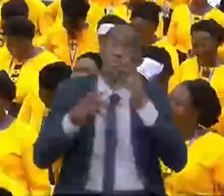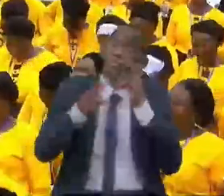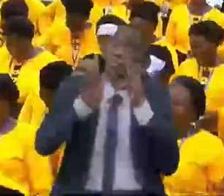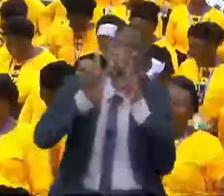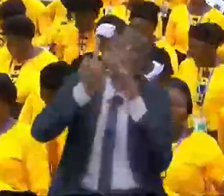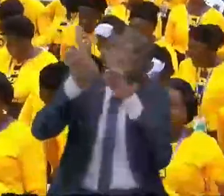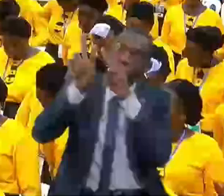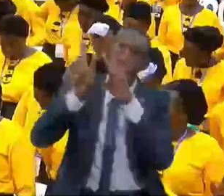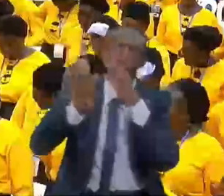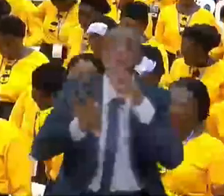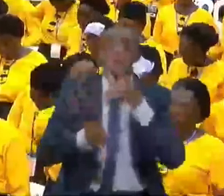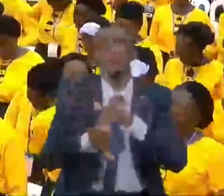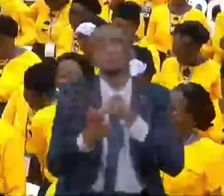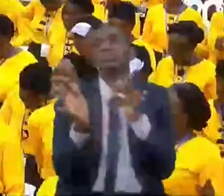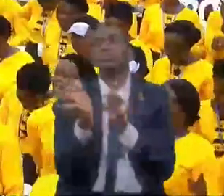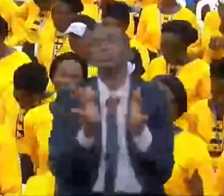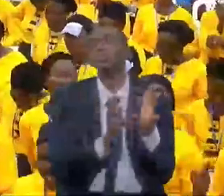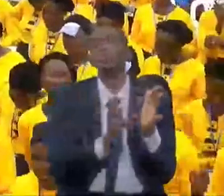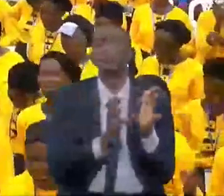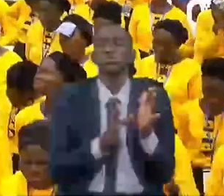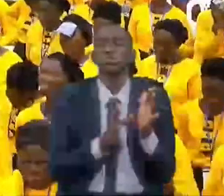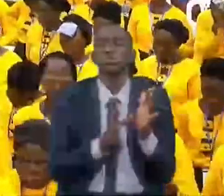Le regard sur Jésus.